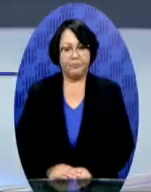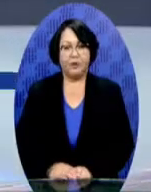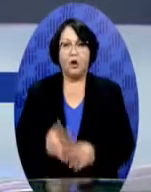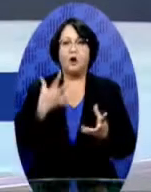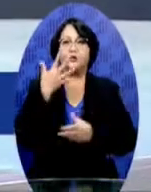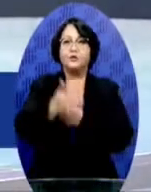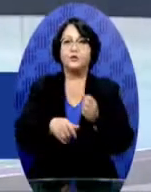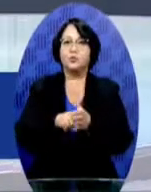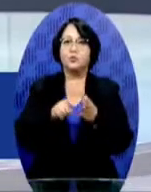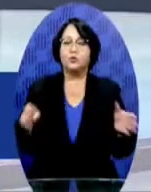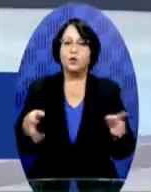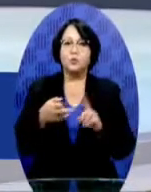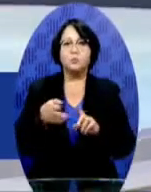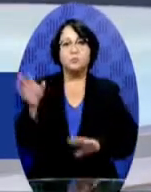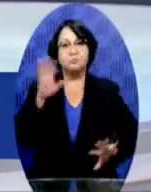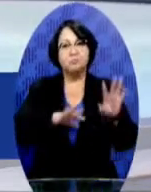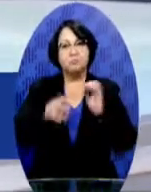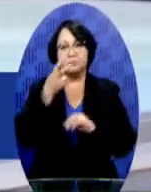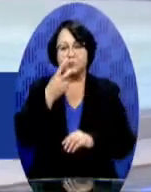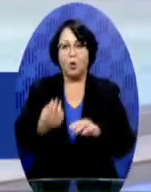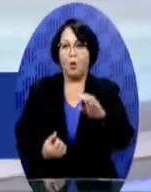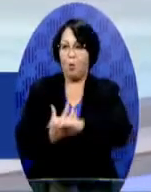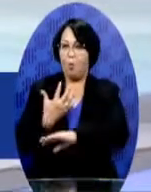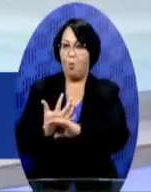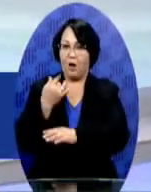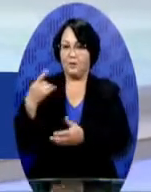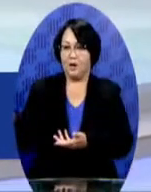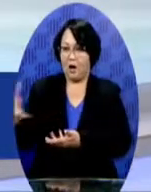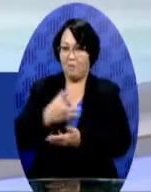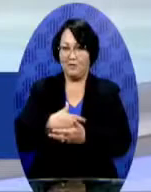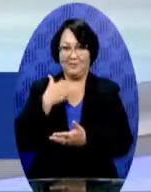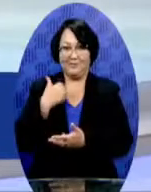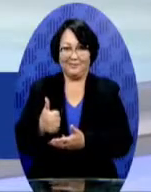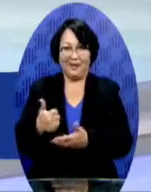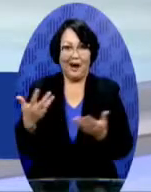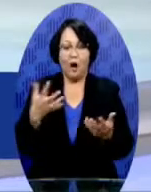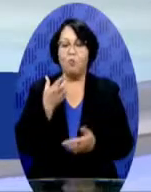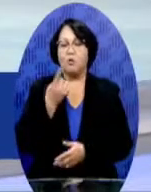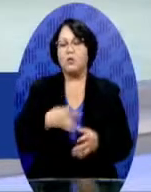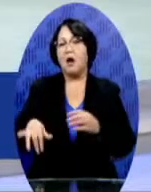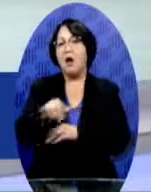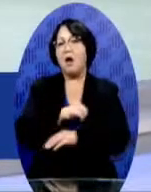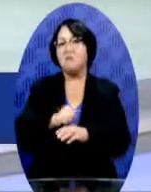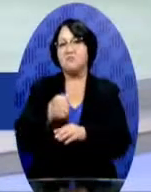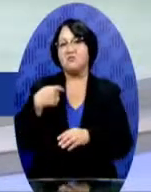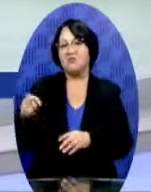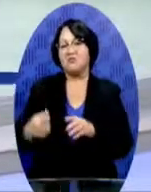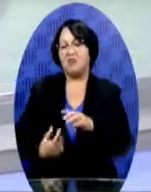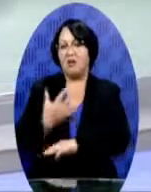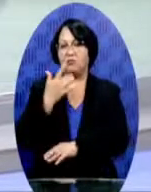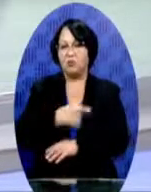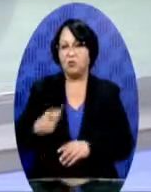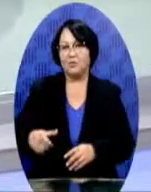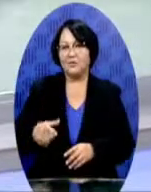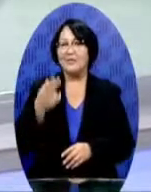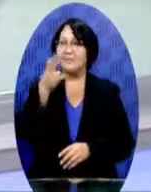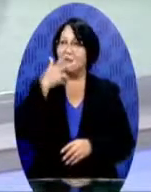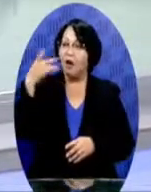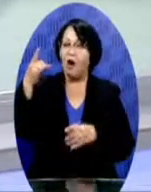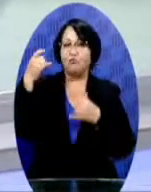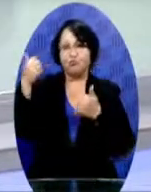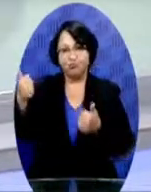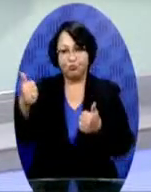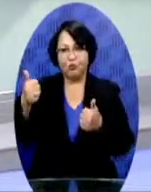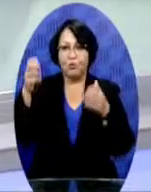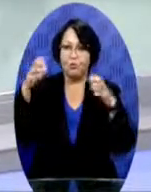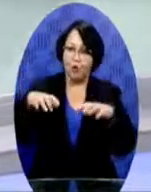Олон жилийн дунджаас нь харахад ургац барагтаал бол алдатгүй айнгуудын нэг бол одоо булганы тарайланчдаг. За энд цагаагаар газар тарайлан эрхлэхэд харьцангуй